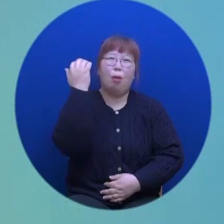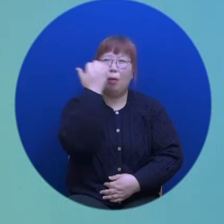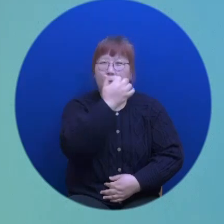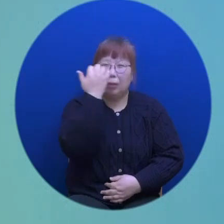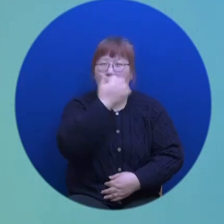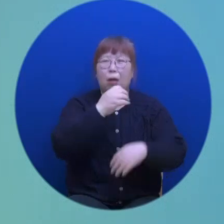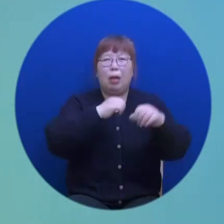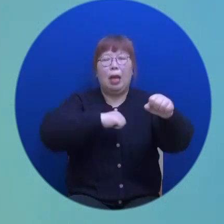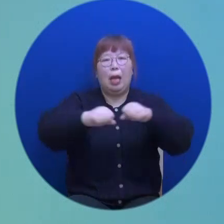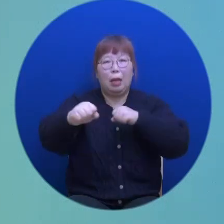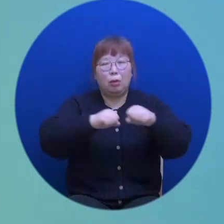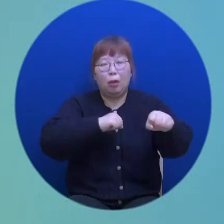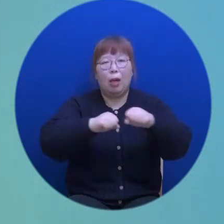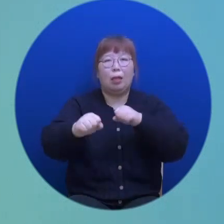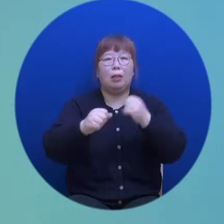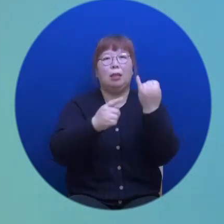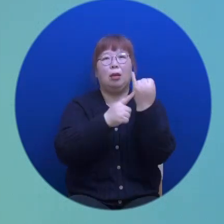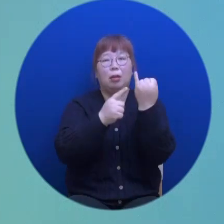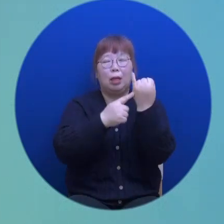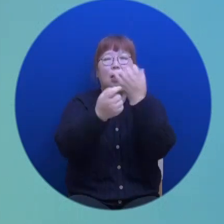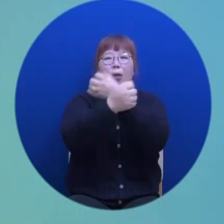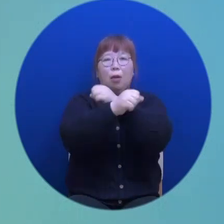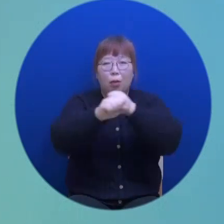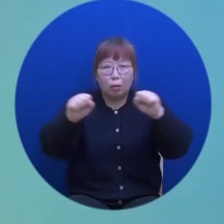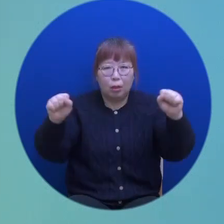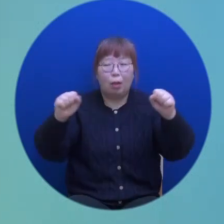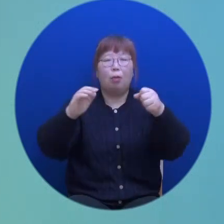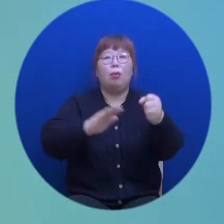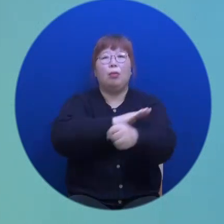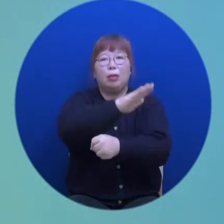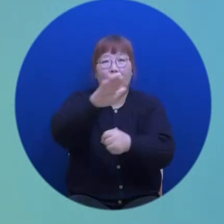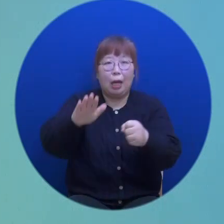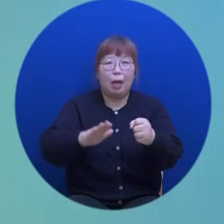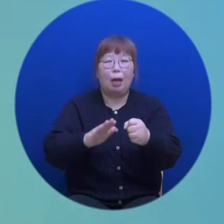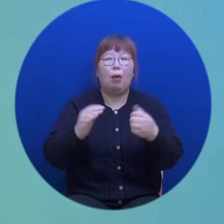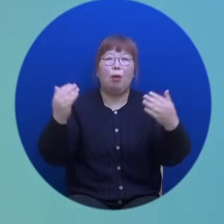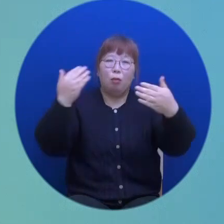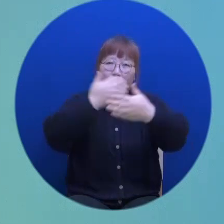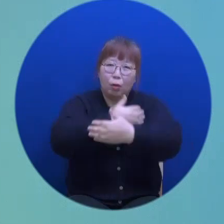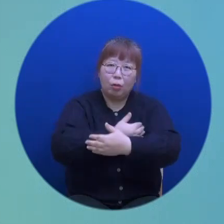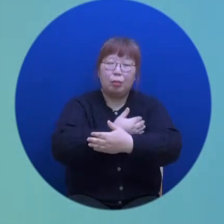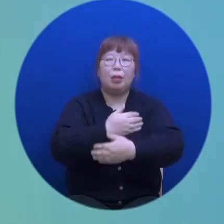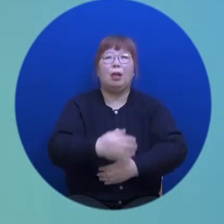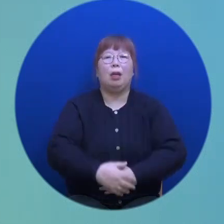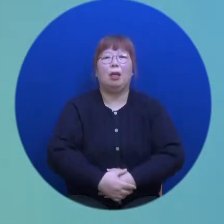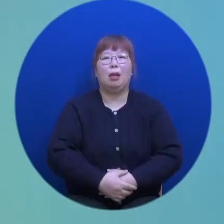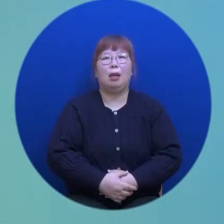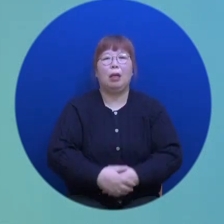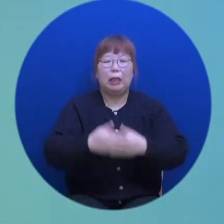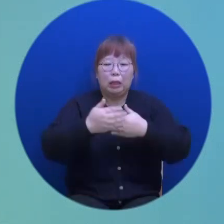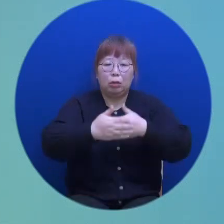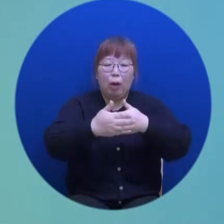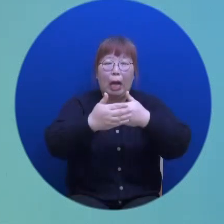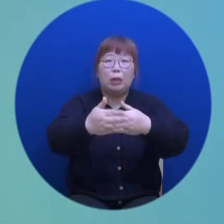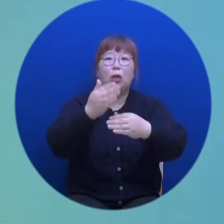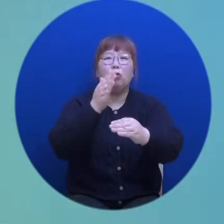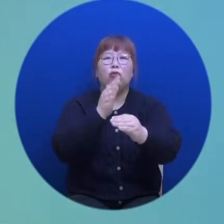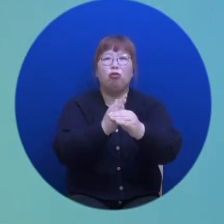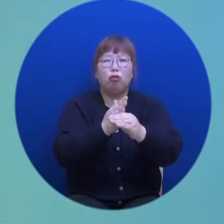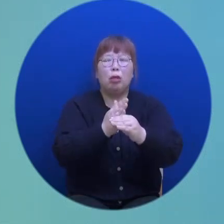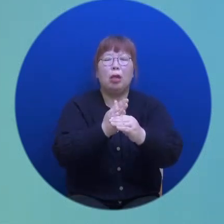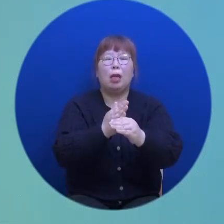여인을 용서하고 사랑하고 품습니다. 그 과정에서 점점